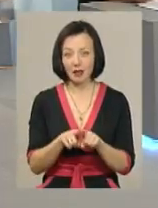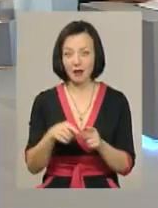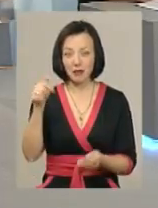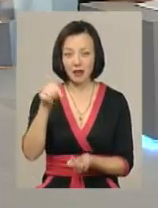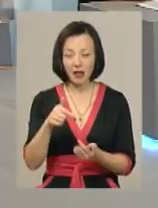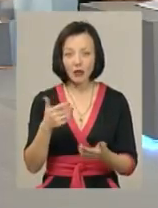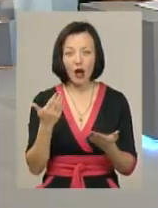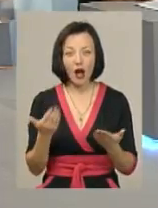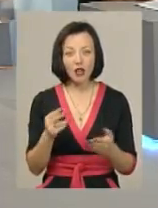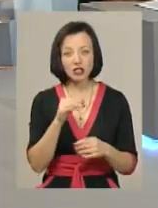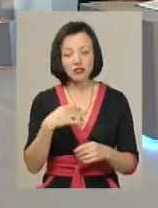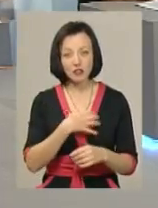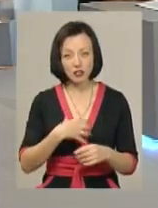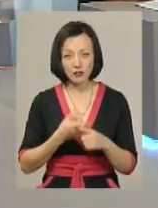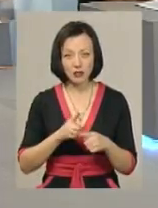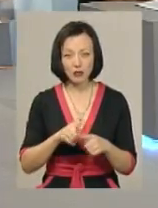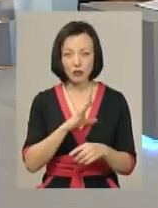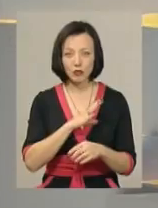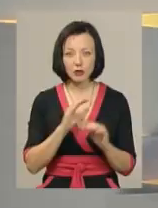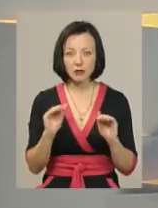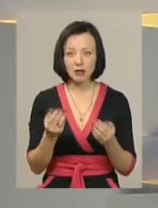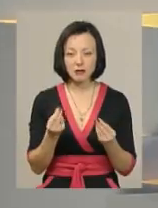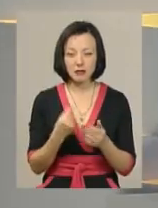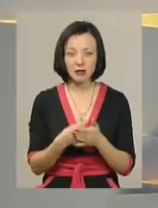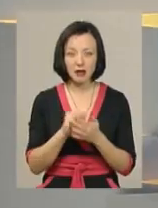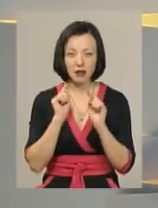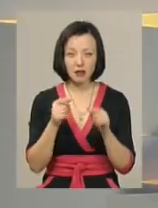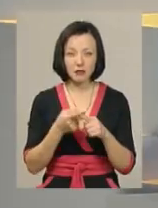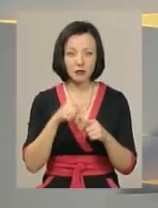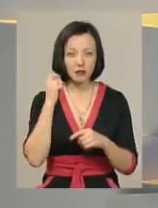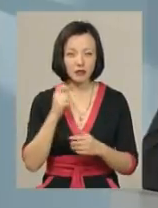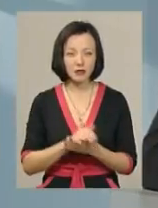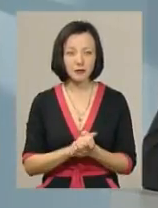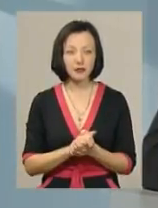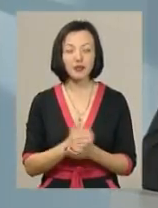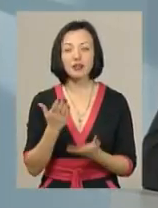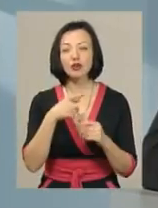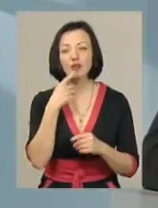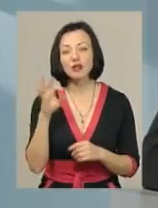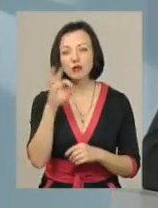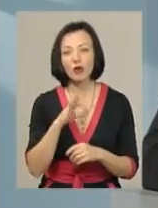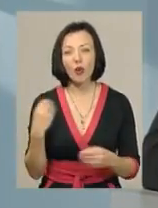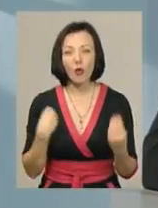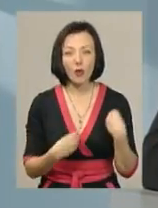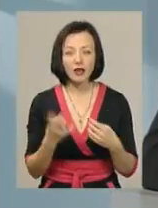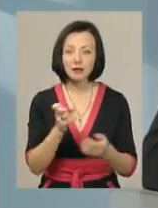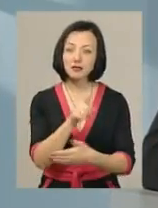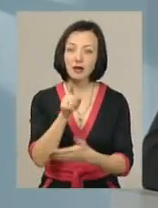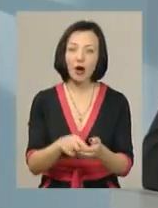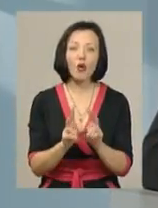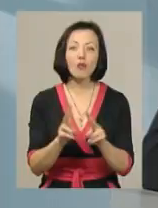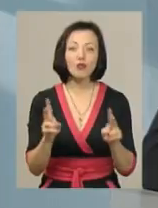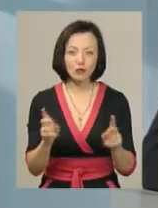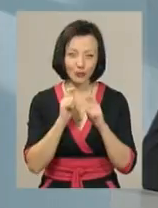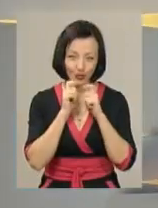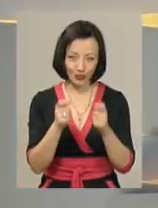приприйнято от чи важливо це бути менш матеріальним в цьому віці Ну в цьому Якщо говорити про одяг то треба задати запитання для кого